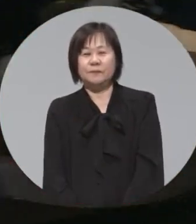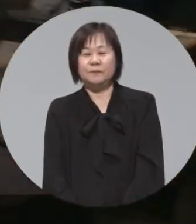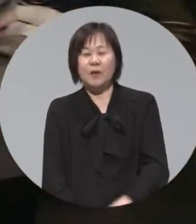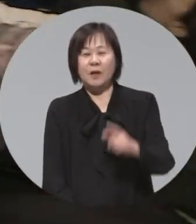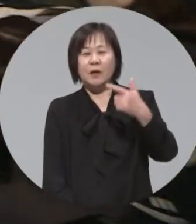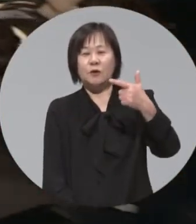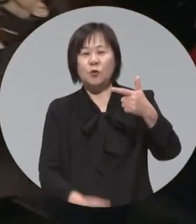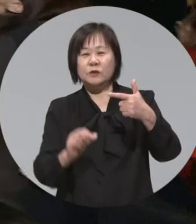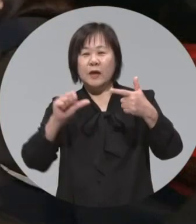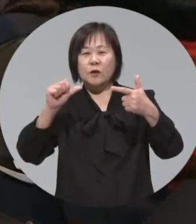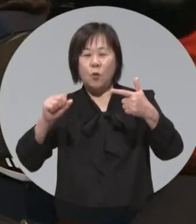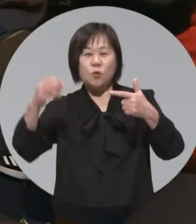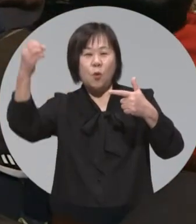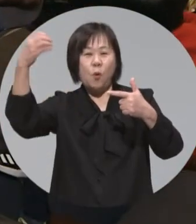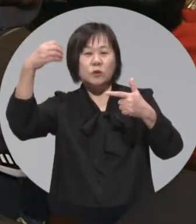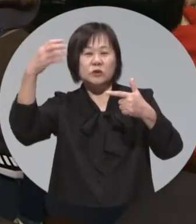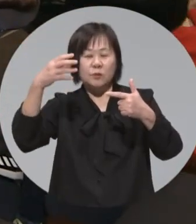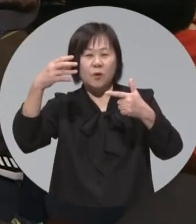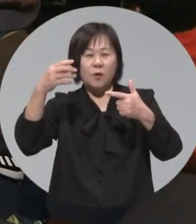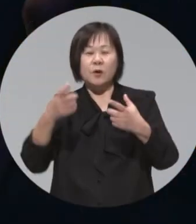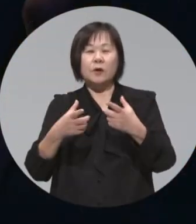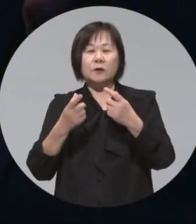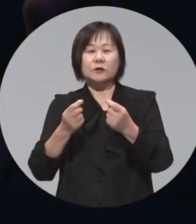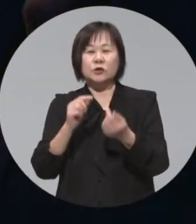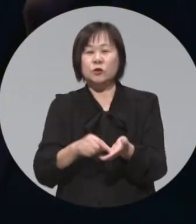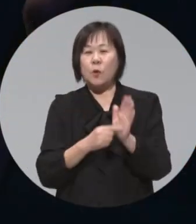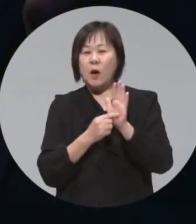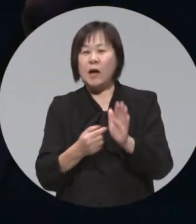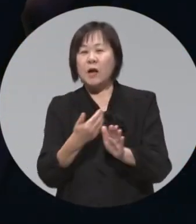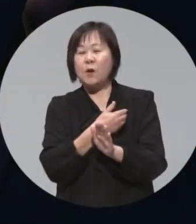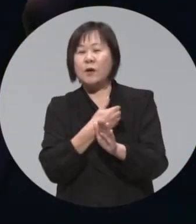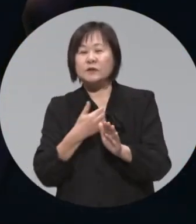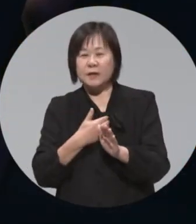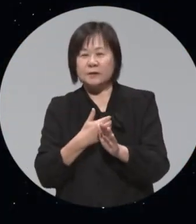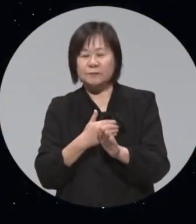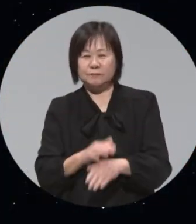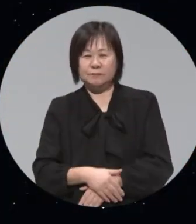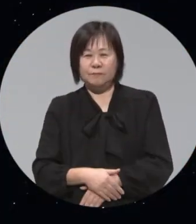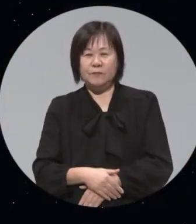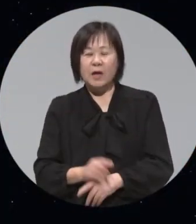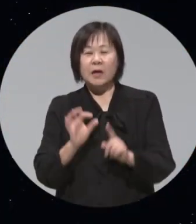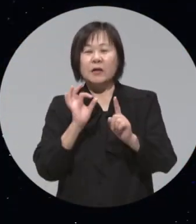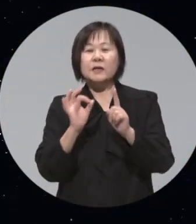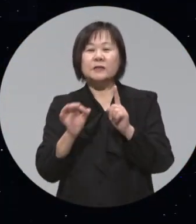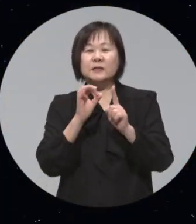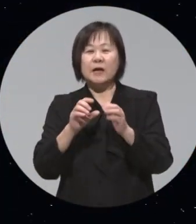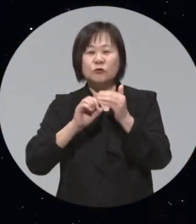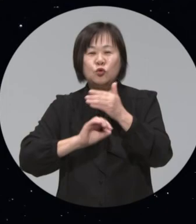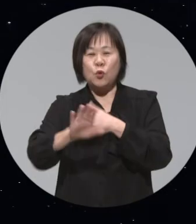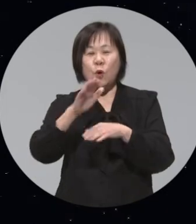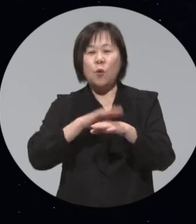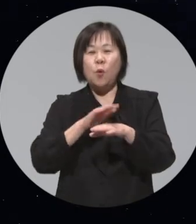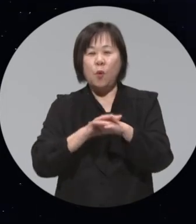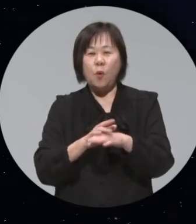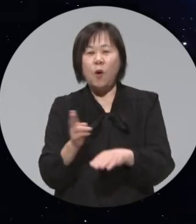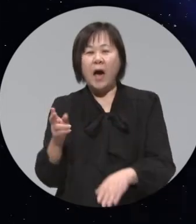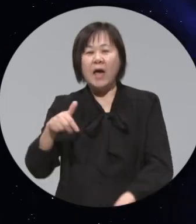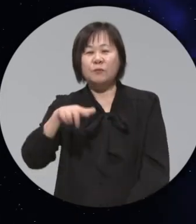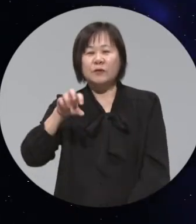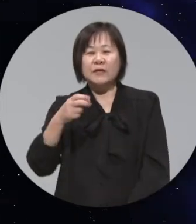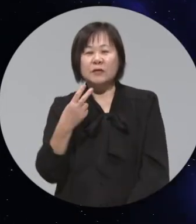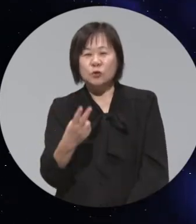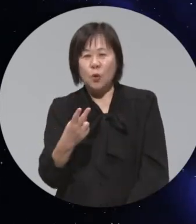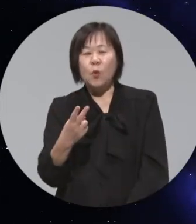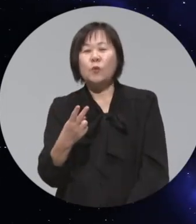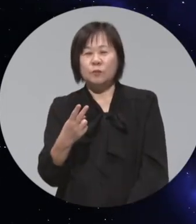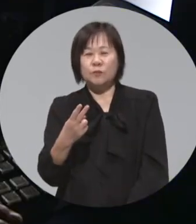6.5 等星までの星を忠実に表現した光学式とデジタル投影のハイブリッド型プラネタリウムです